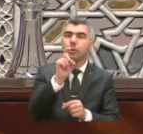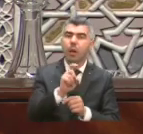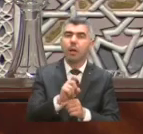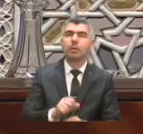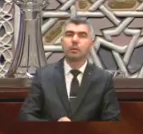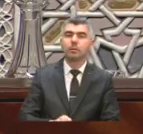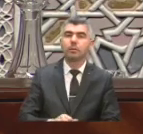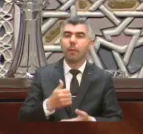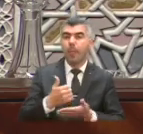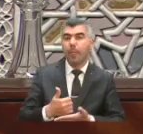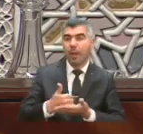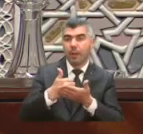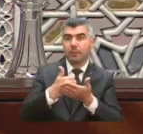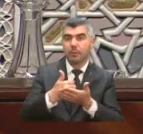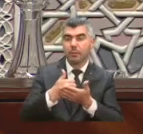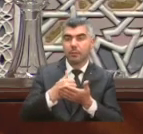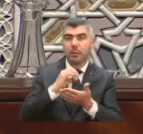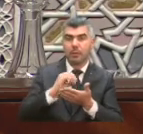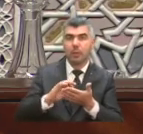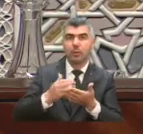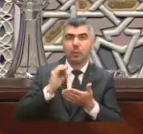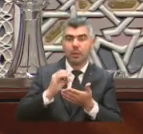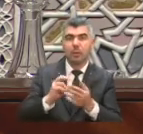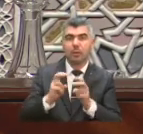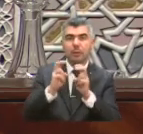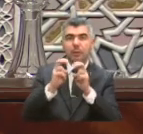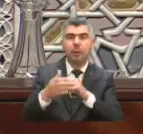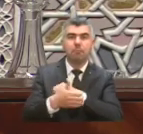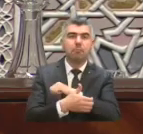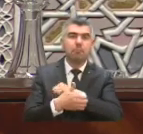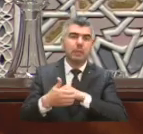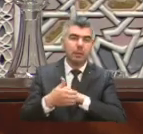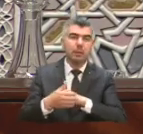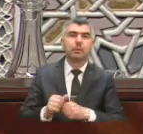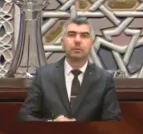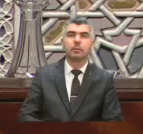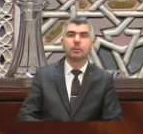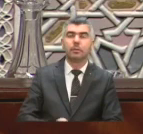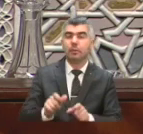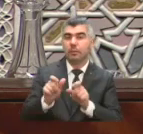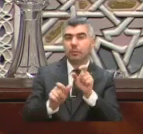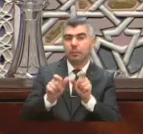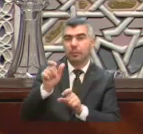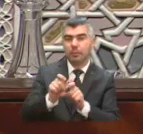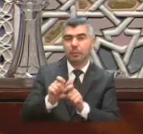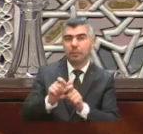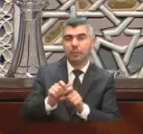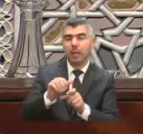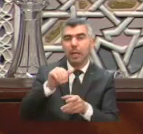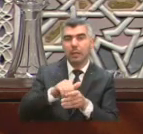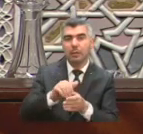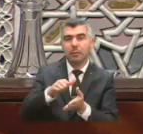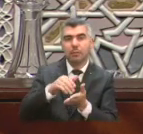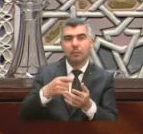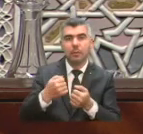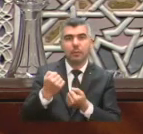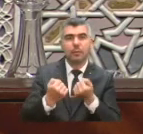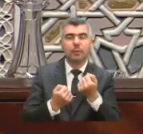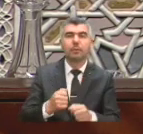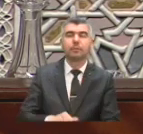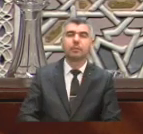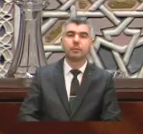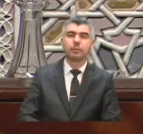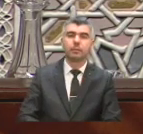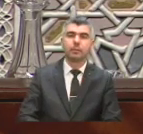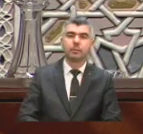تمويل الفئات الاقتصادية الأكثر هشاشة للسيدات والسادة النواب المحترمين من فريق الأسرار والمعاصرات. تفضل سيد النائب.